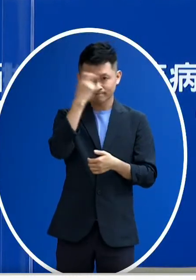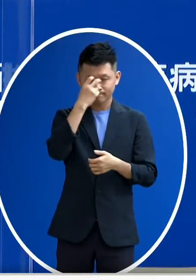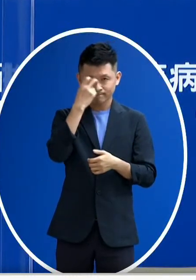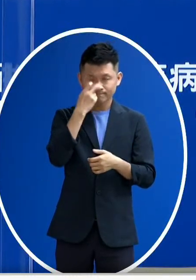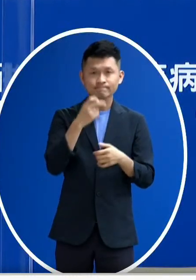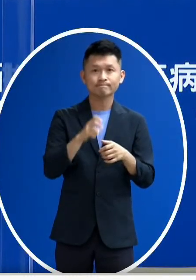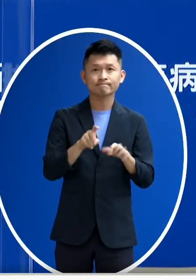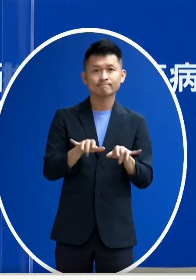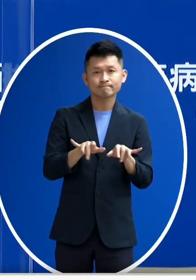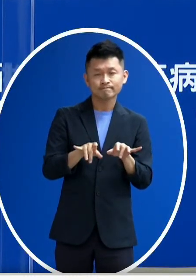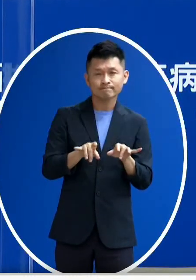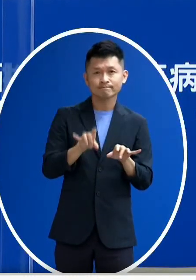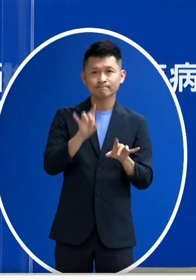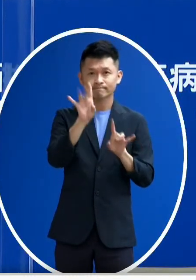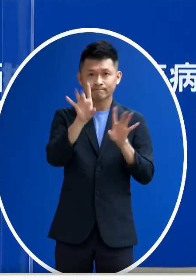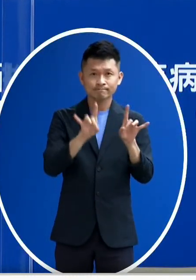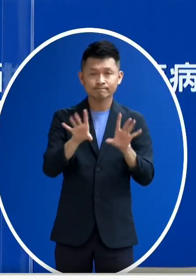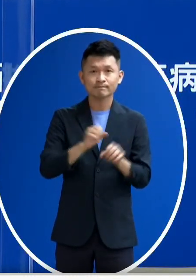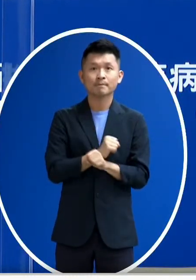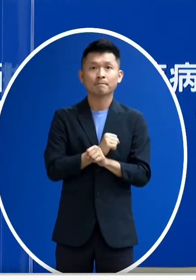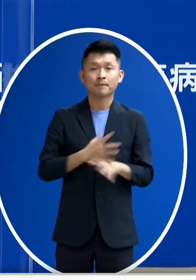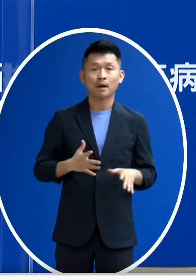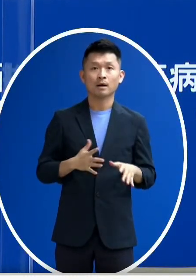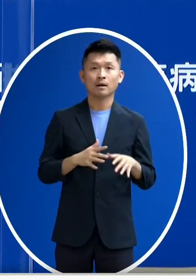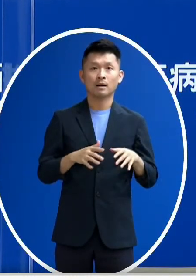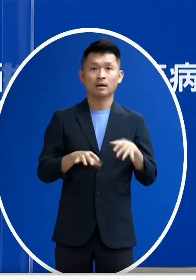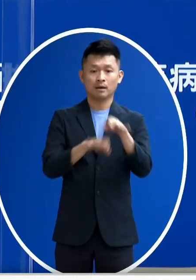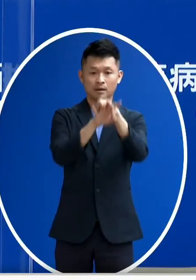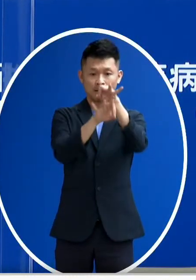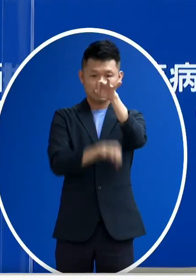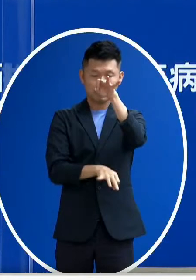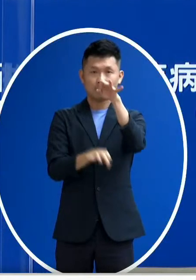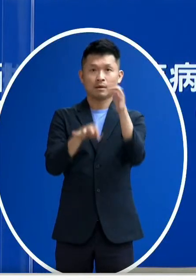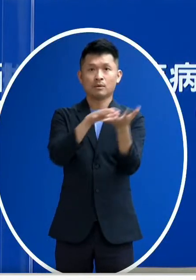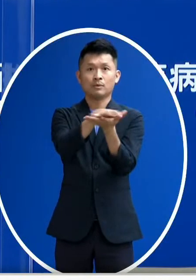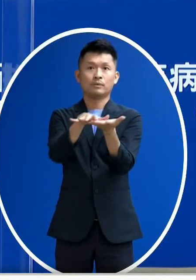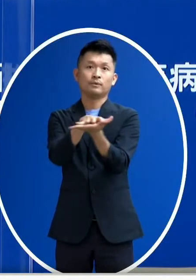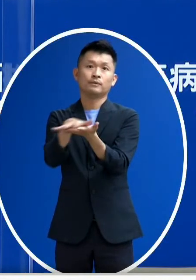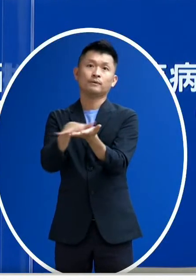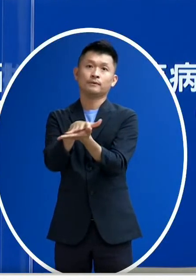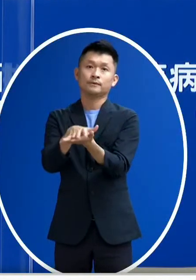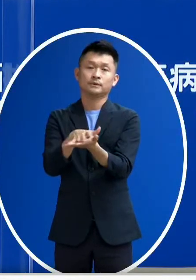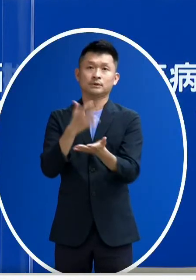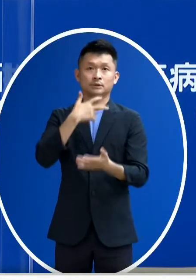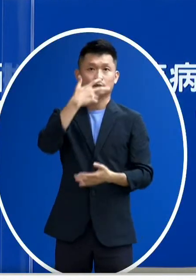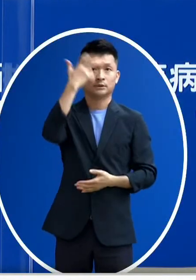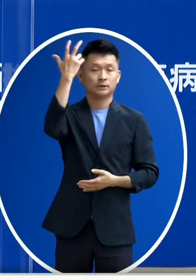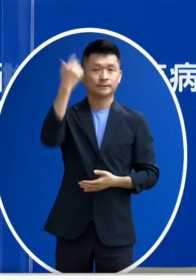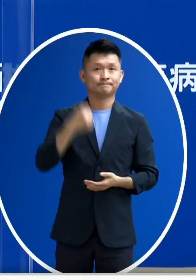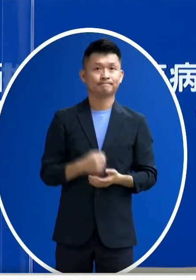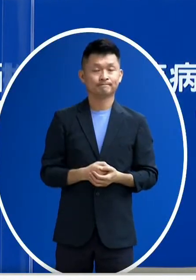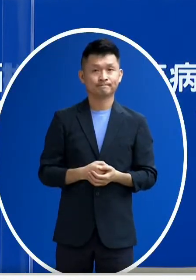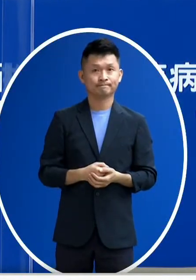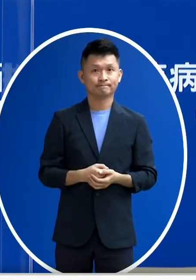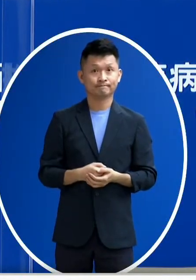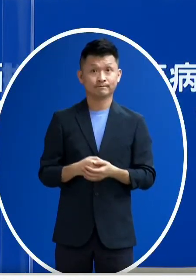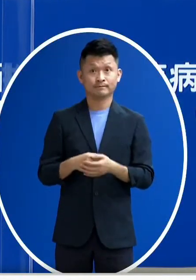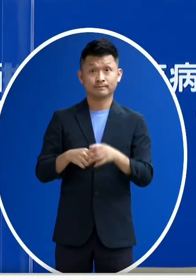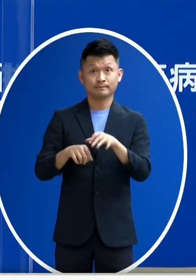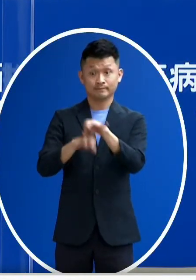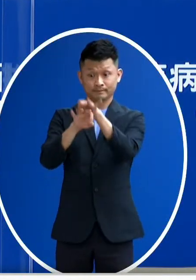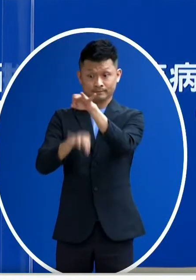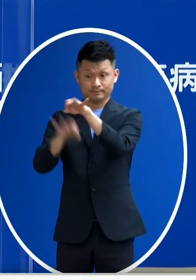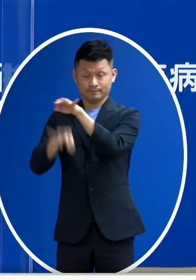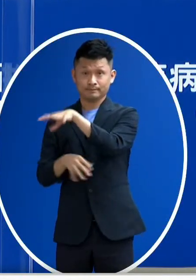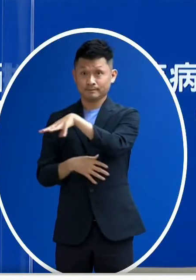成有可能在这过程当中造成那格式跑掉、哦、所以目前知道的是说上传的这些资料